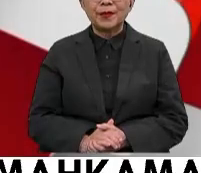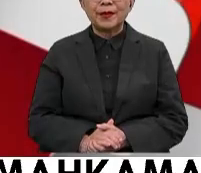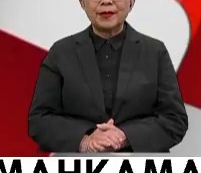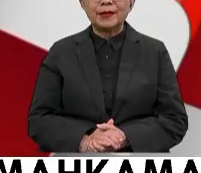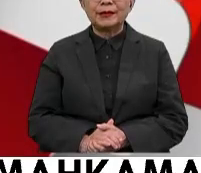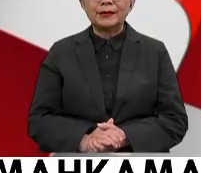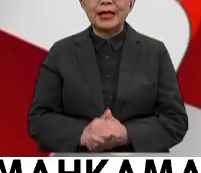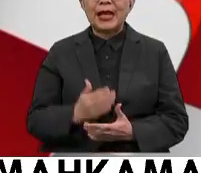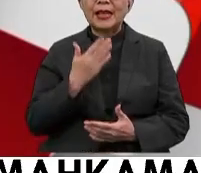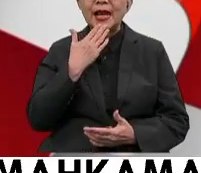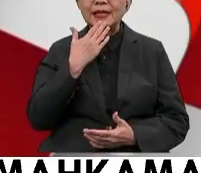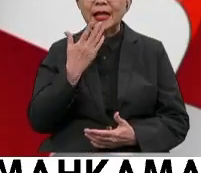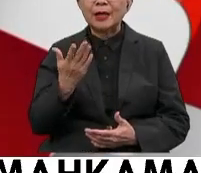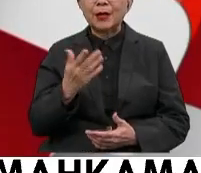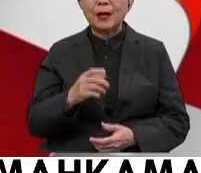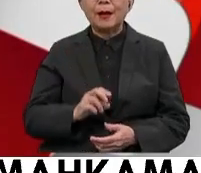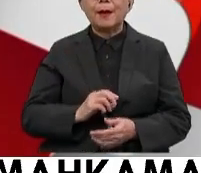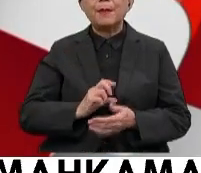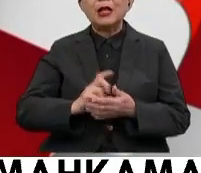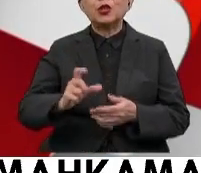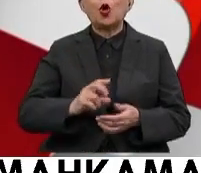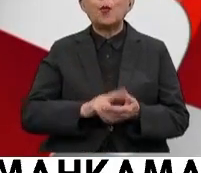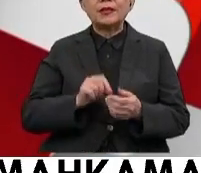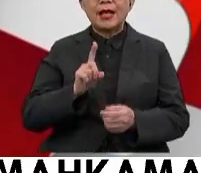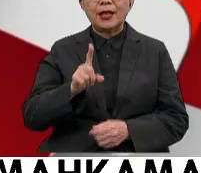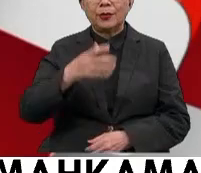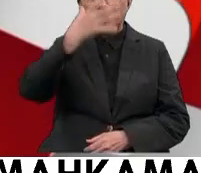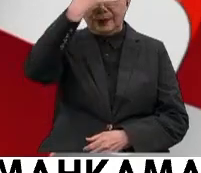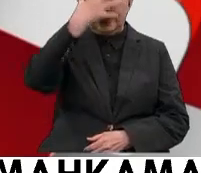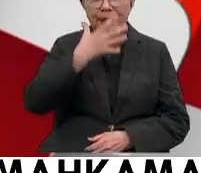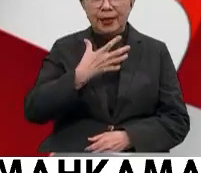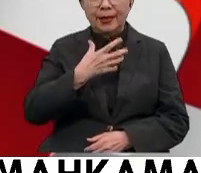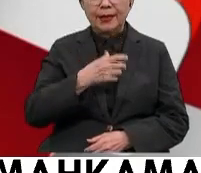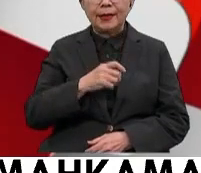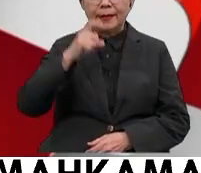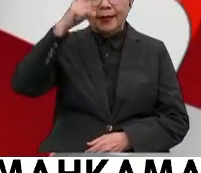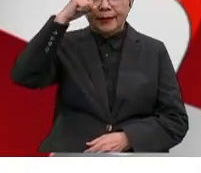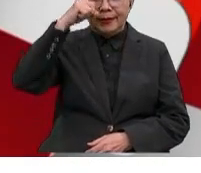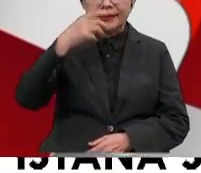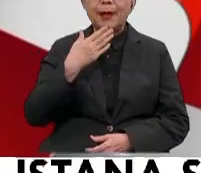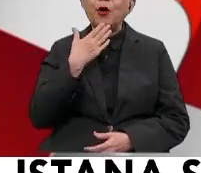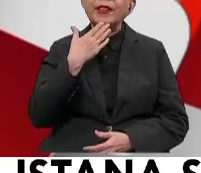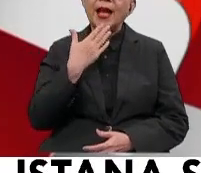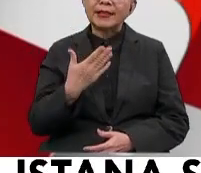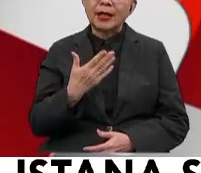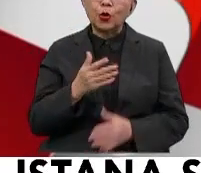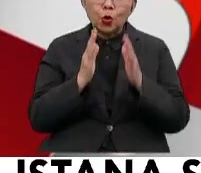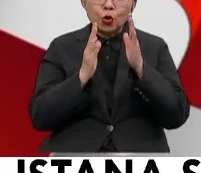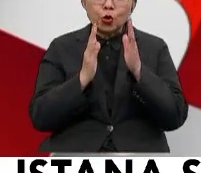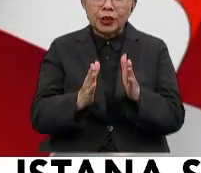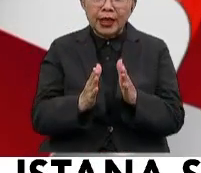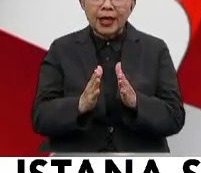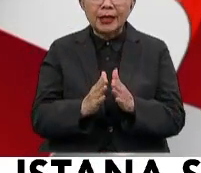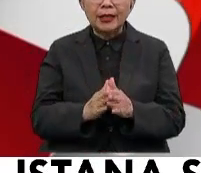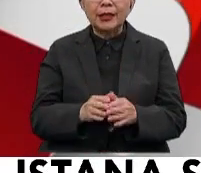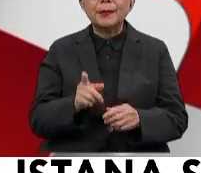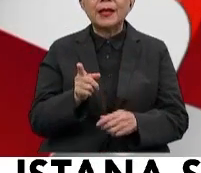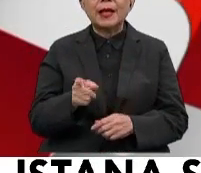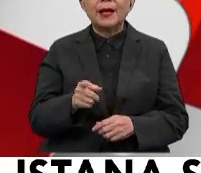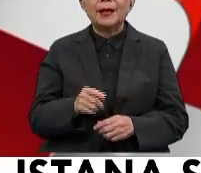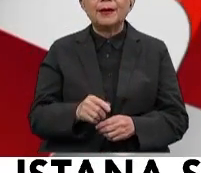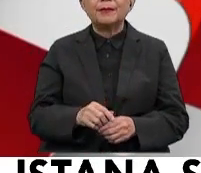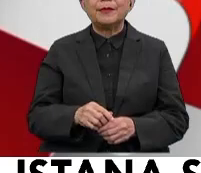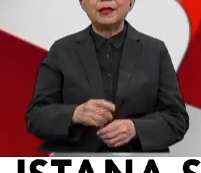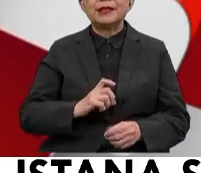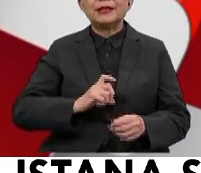Kepada paslon nomor urut 1, saya akan bertanya khususnya kepada Bapak